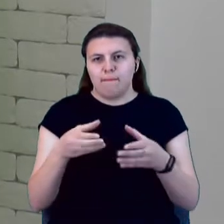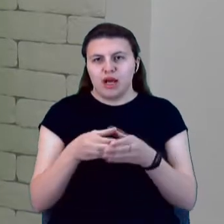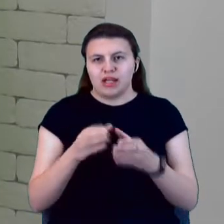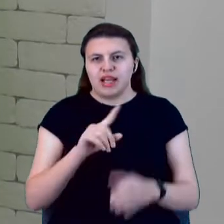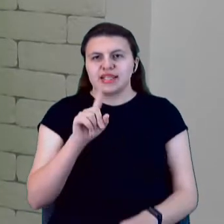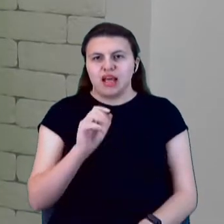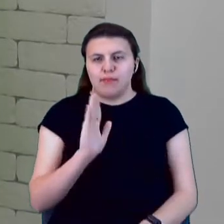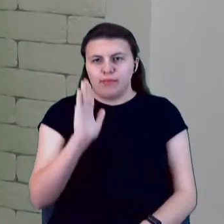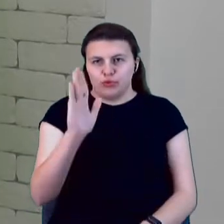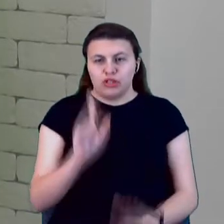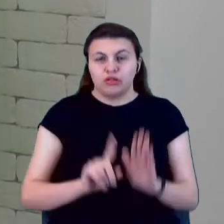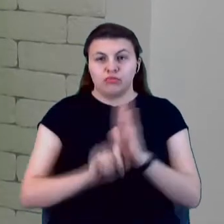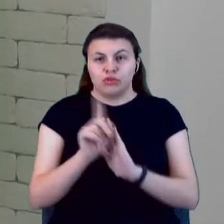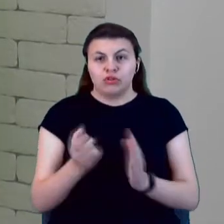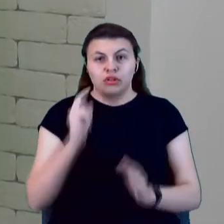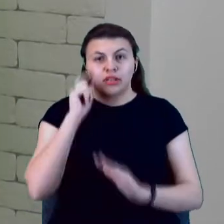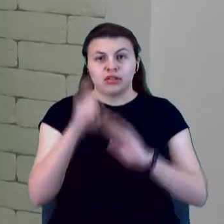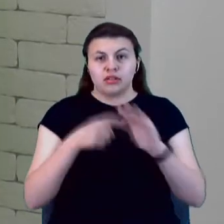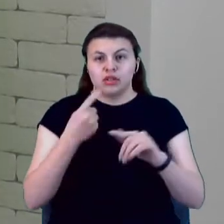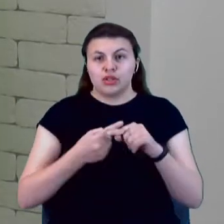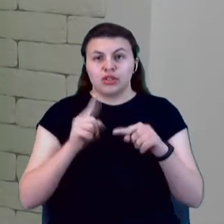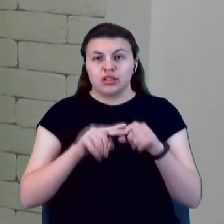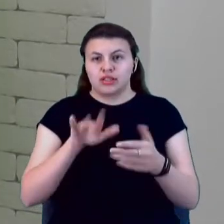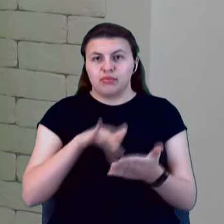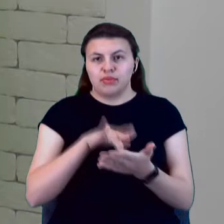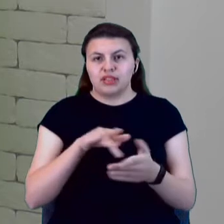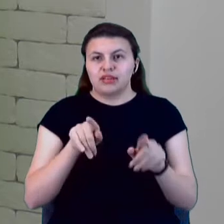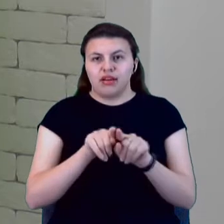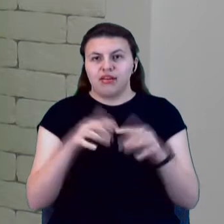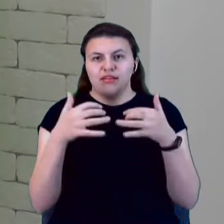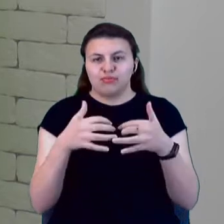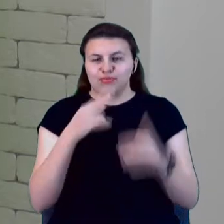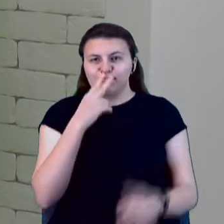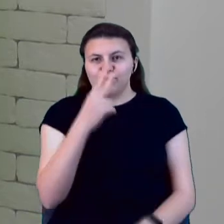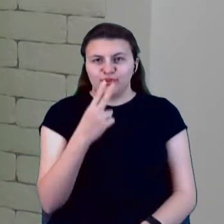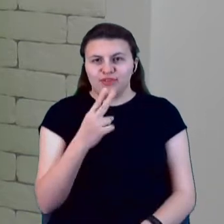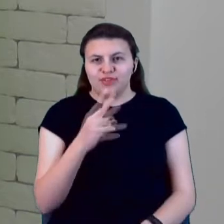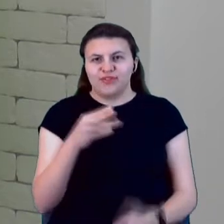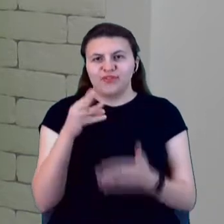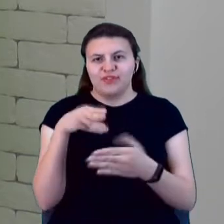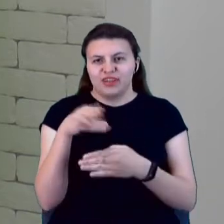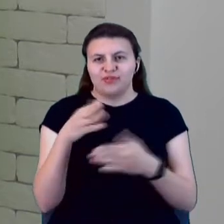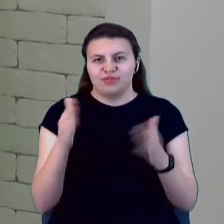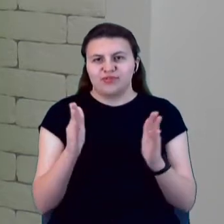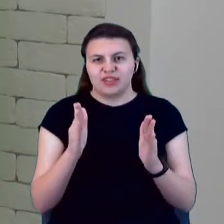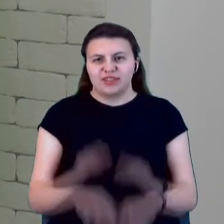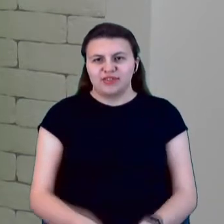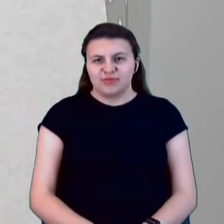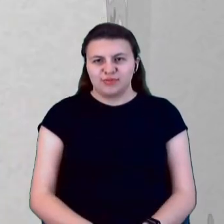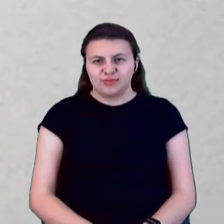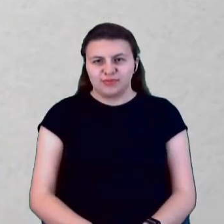початку дізнаємося, що ж це за місто таке Краматорськ, і подивимось його відеовізитівку.